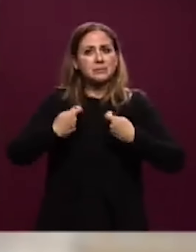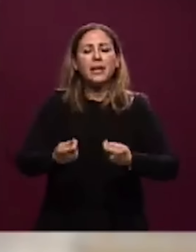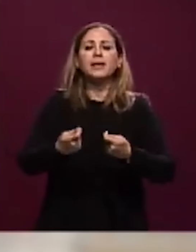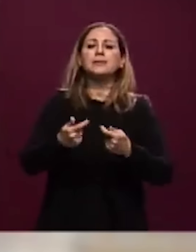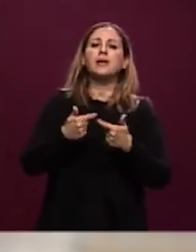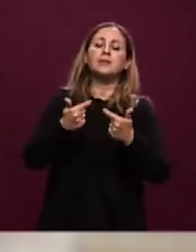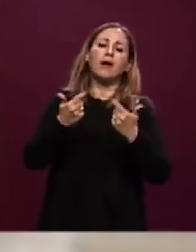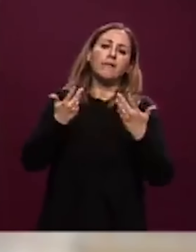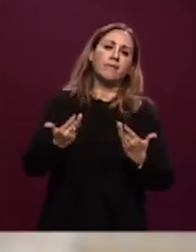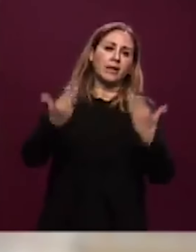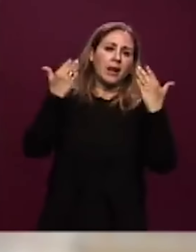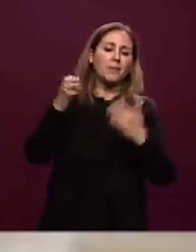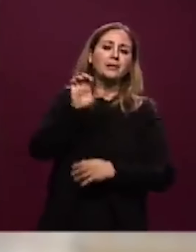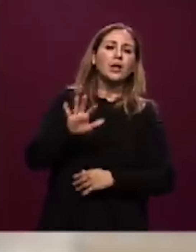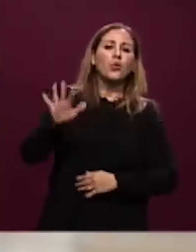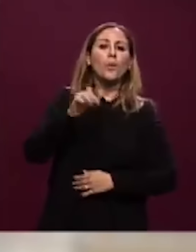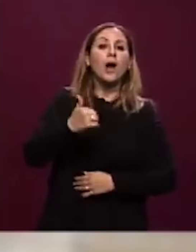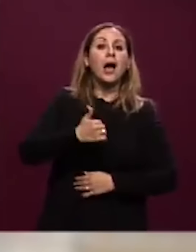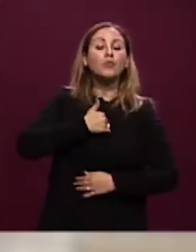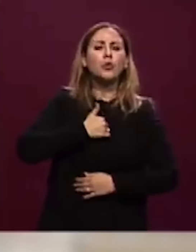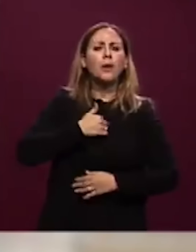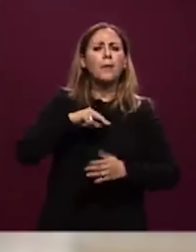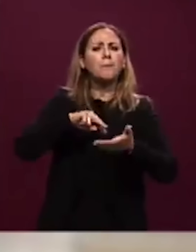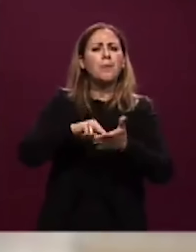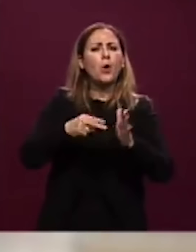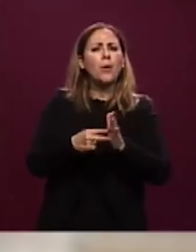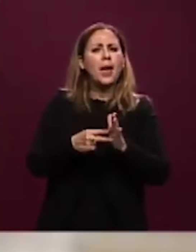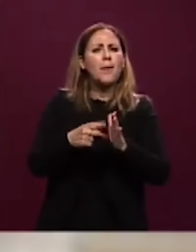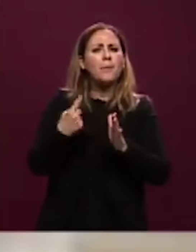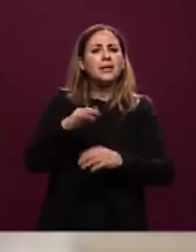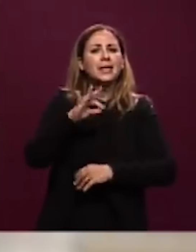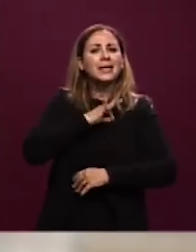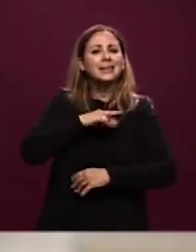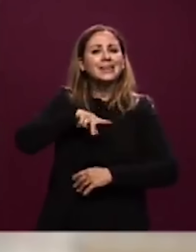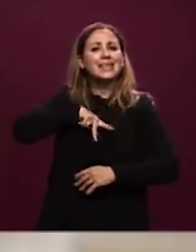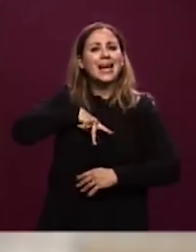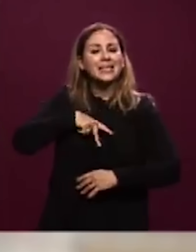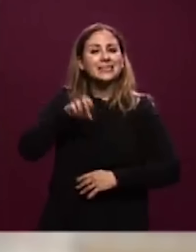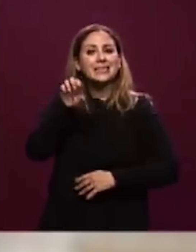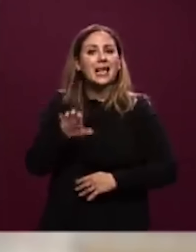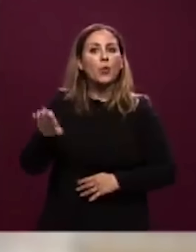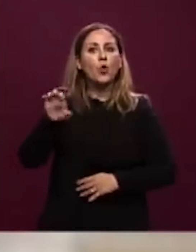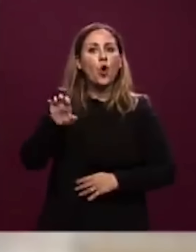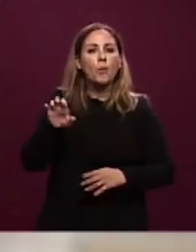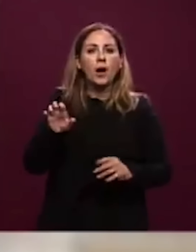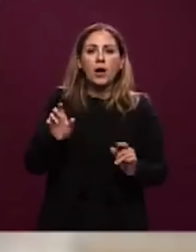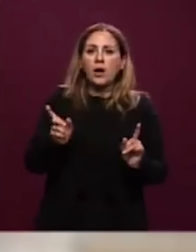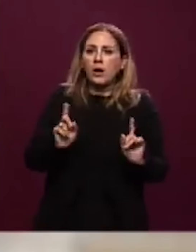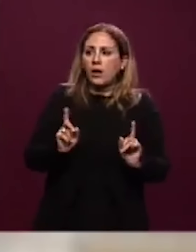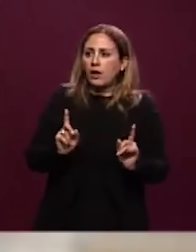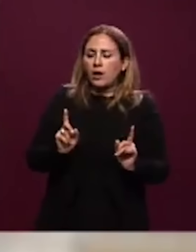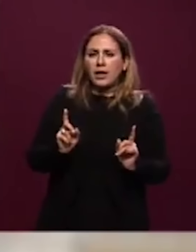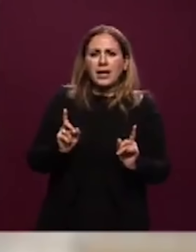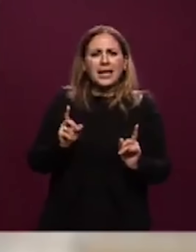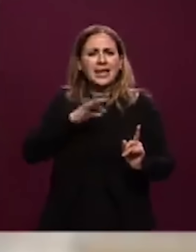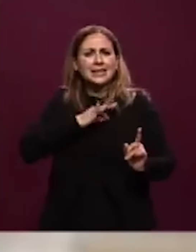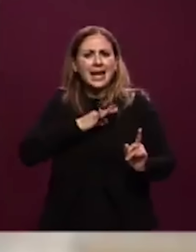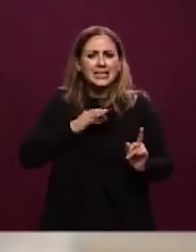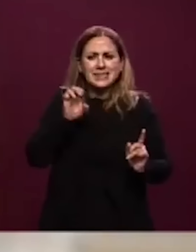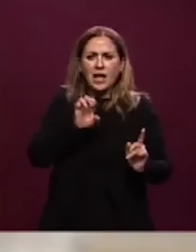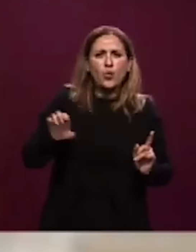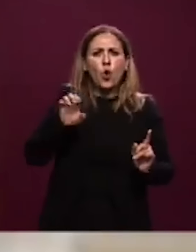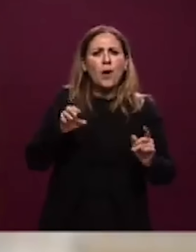qui non si fanno gli interessi dell'Europa. Dove stanno gli interessi dell'Europa in tutto quello che sta accadendo? Dove